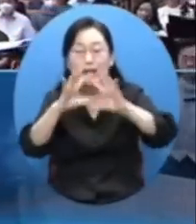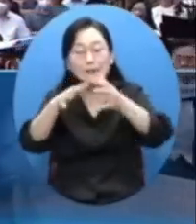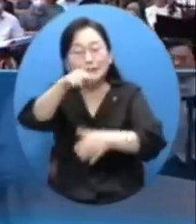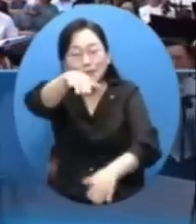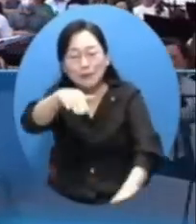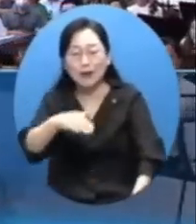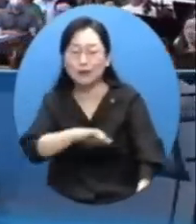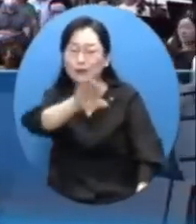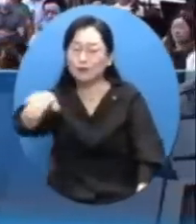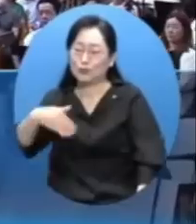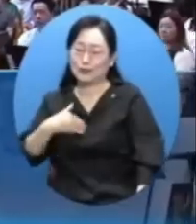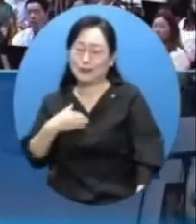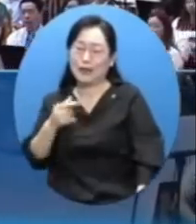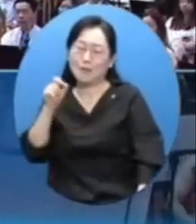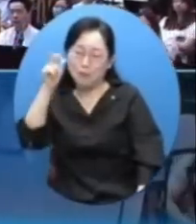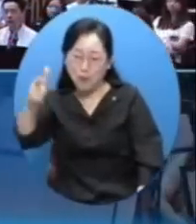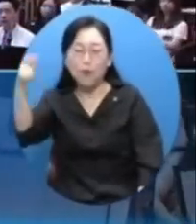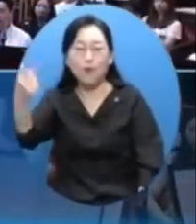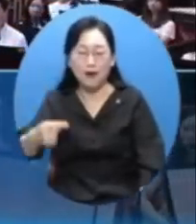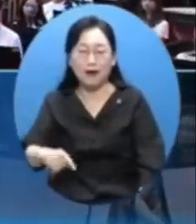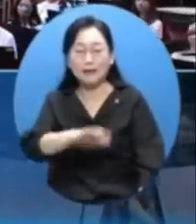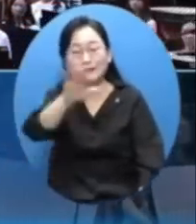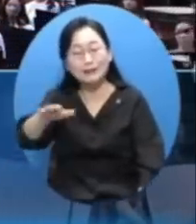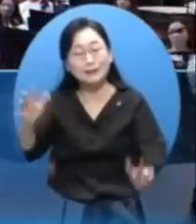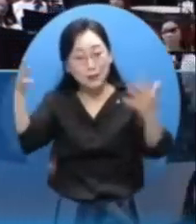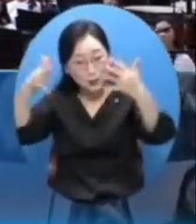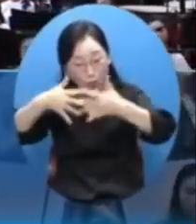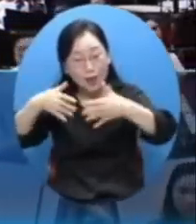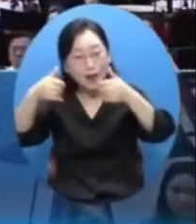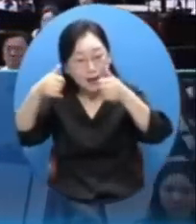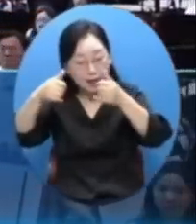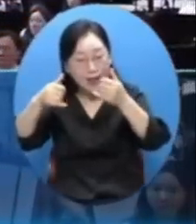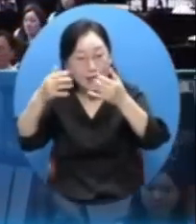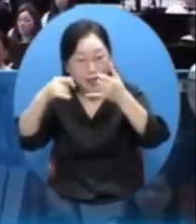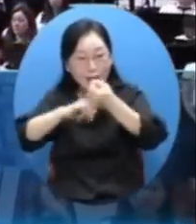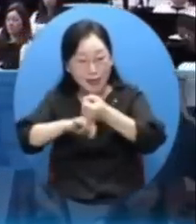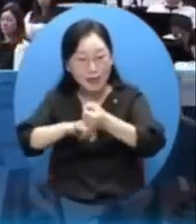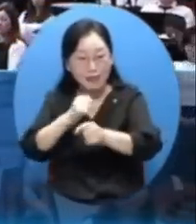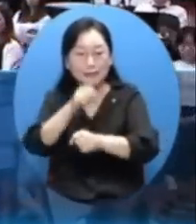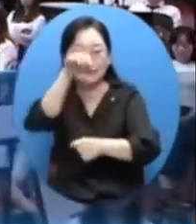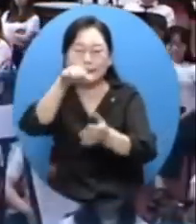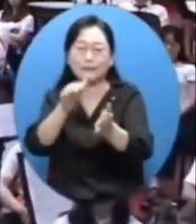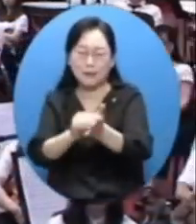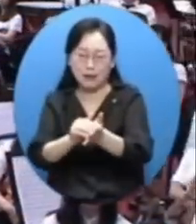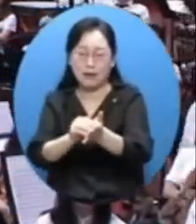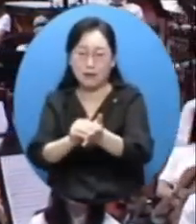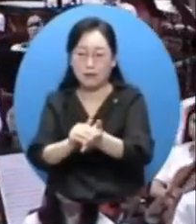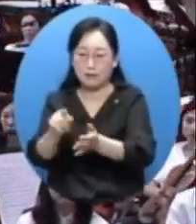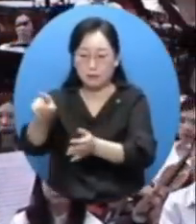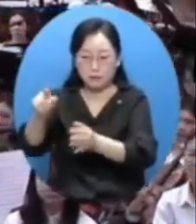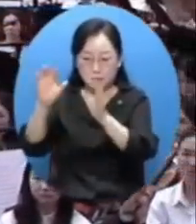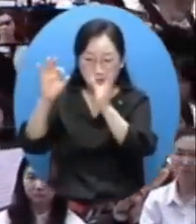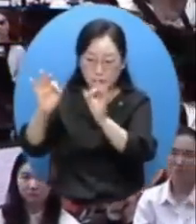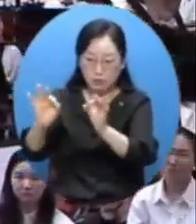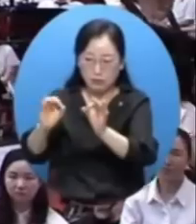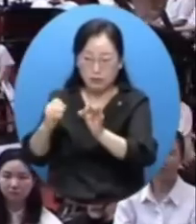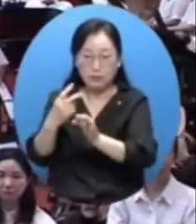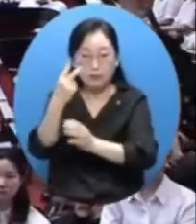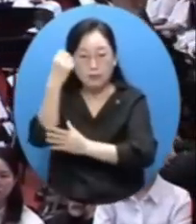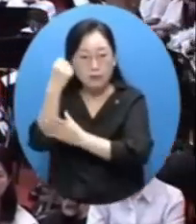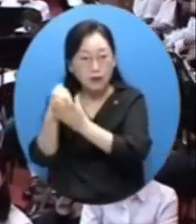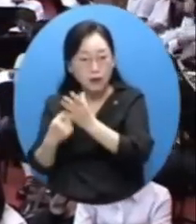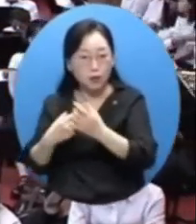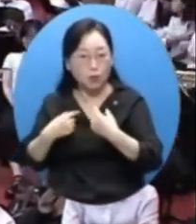먼 나라에서 왔나이다. 이제 우리와 죄악을 맺읍시다 하니 그들이 아주 낡은 옷을 입고 곰팡이